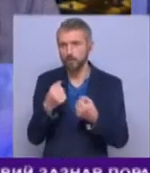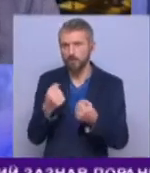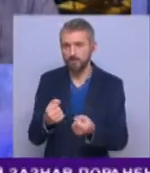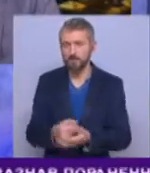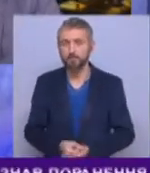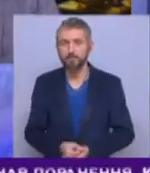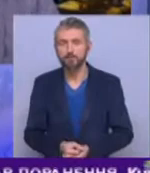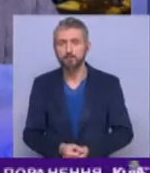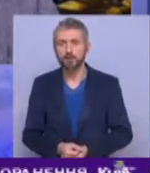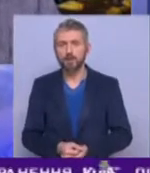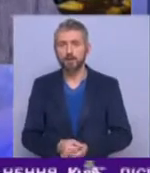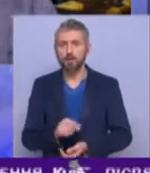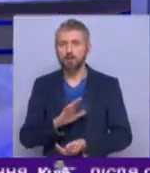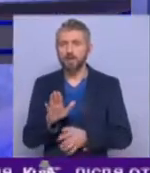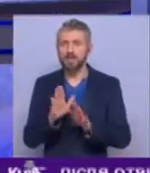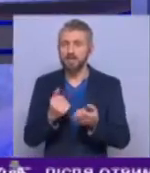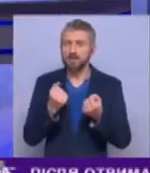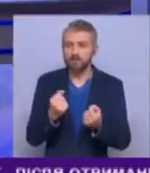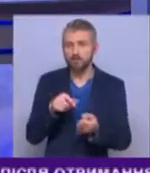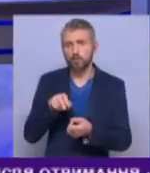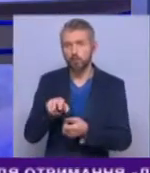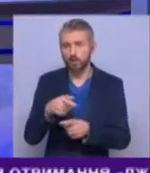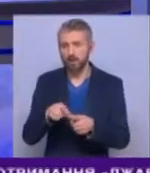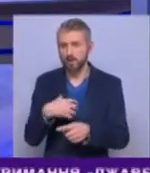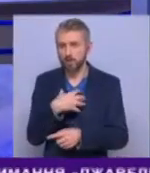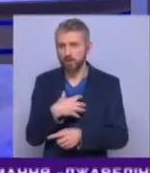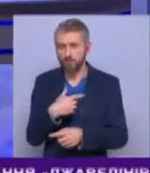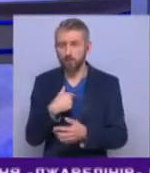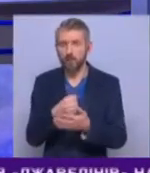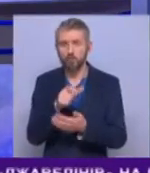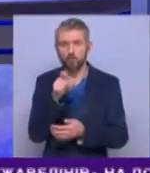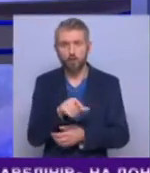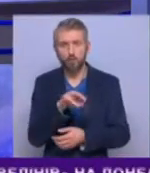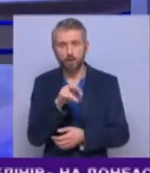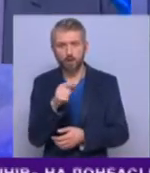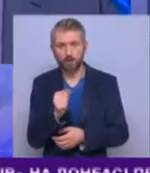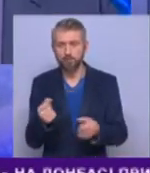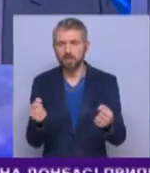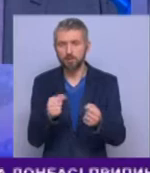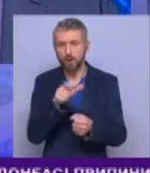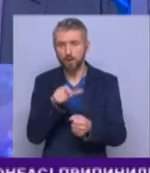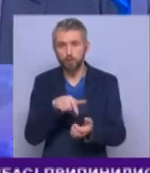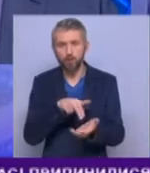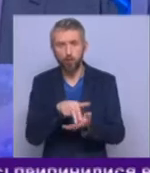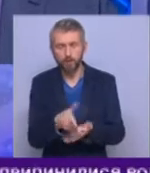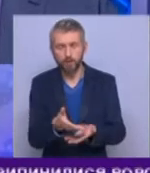окей. Дійсно, є... Але ходять, не тільки їздять, вони і ходять. Абсолютно. Це дуже важливо. Я якраз до пана Олега, оскільки зима, люди ходять.